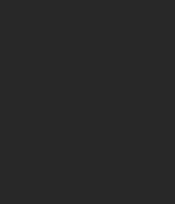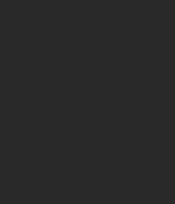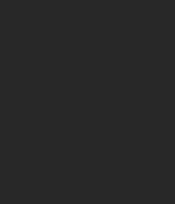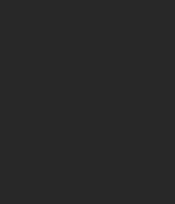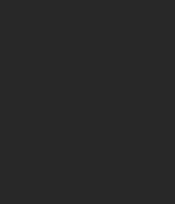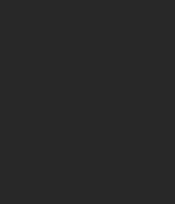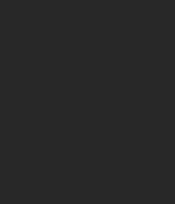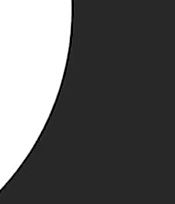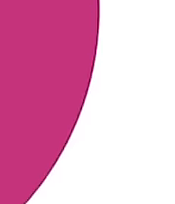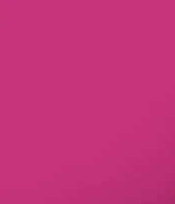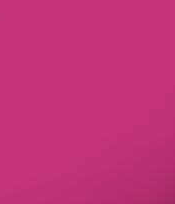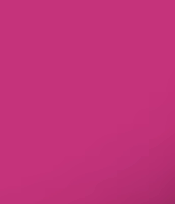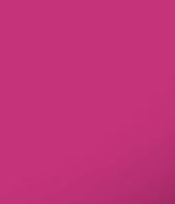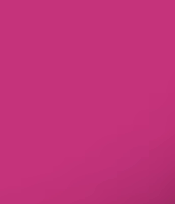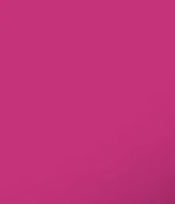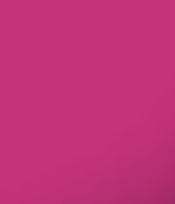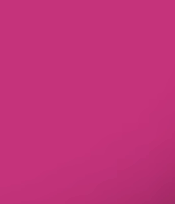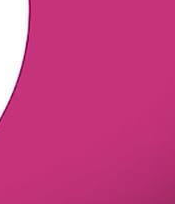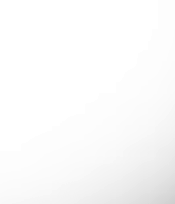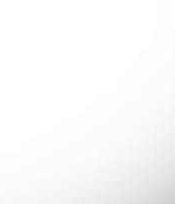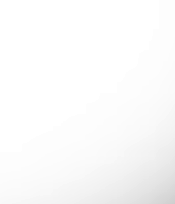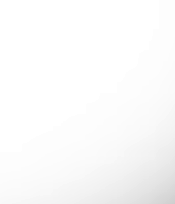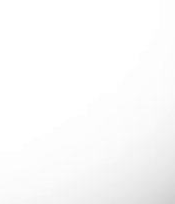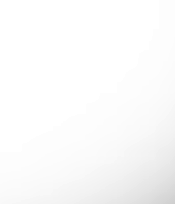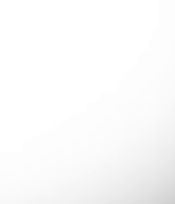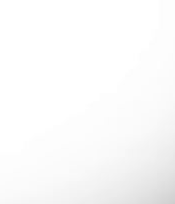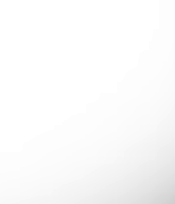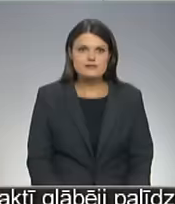Re, viss ēters ir te!